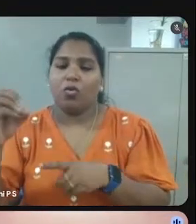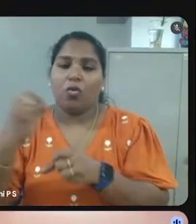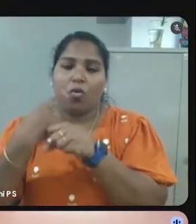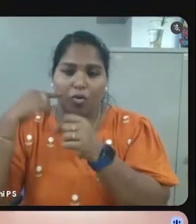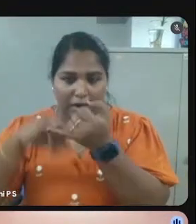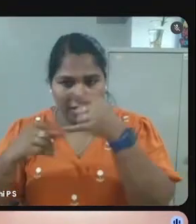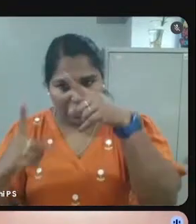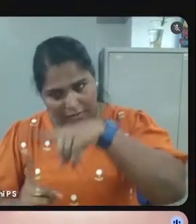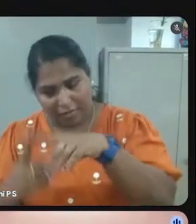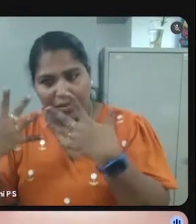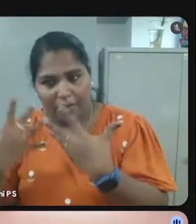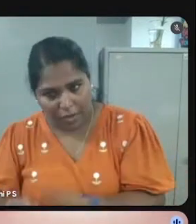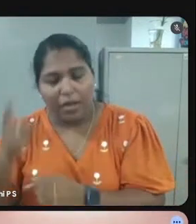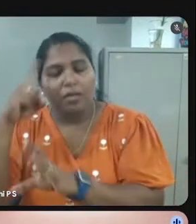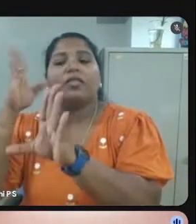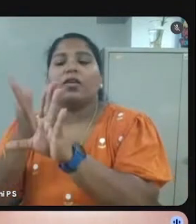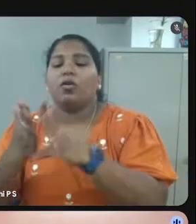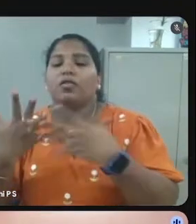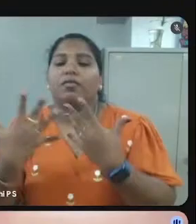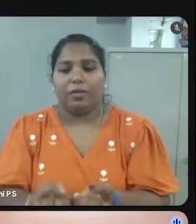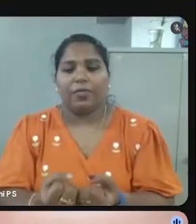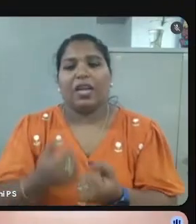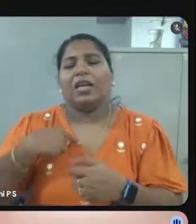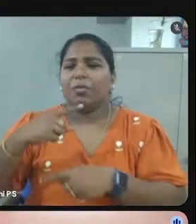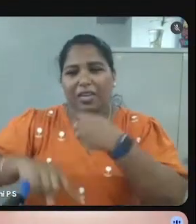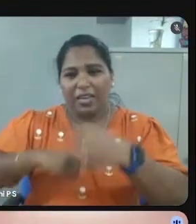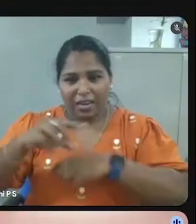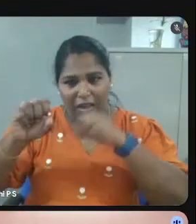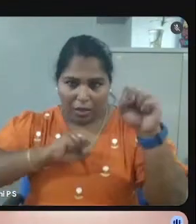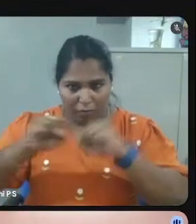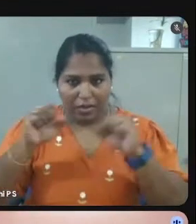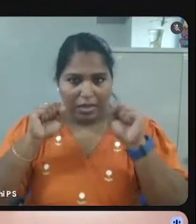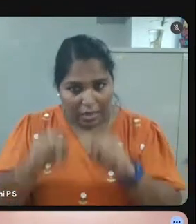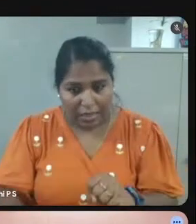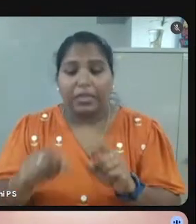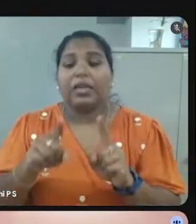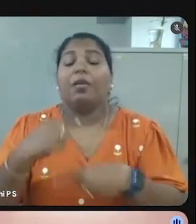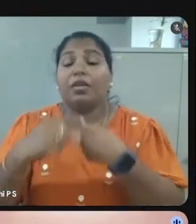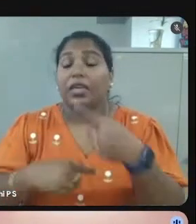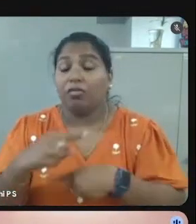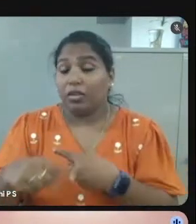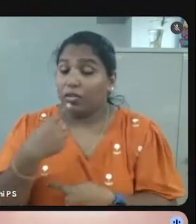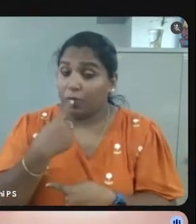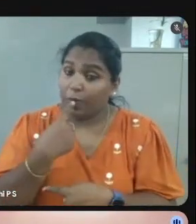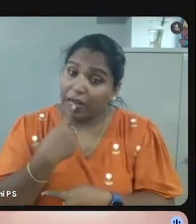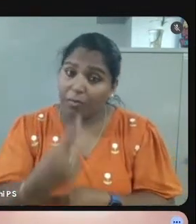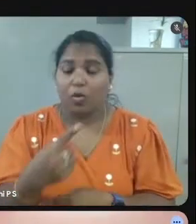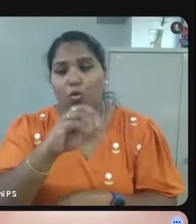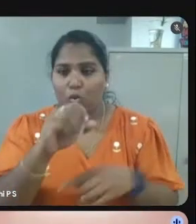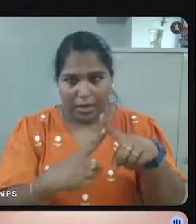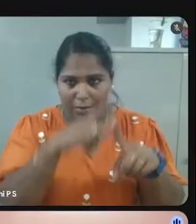നോർമൽ ആക്ടിവിറ്റീസ് ഡെയിലി ലിവിംഗ് അകത്ത് വരുന്നത് അത് ബുദ്ധിമുട്ടുള്ള അത് നോർമൽ ആക്ടിവിറ്റിന്ന് പറയാൻ പോകുന്ന കാര്യമാണ് ഓക്യുപേഷണൽ തെറപ്പിസ്റ്റ്